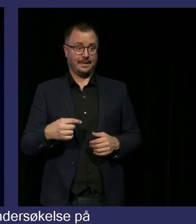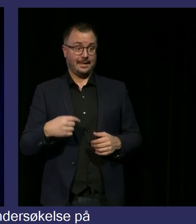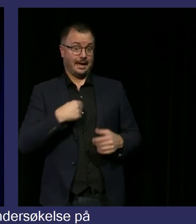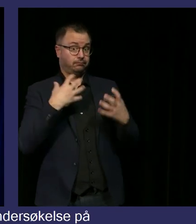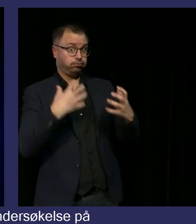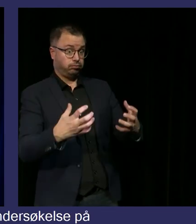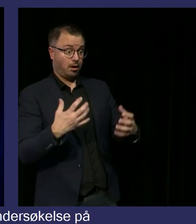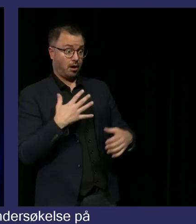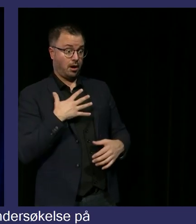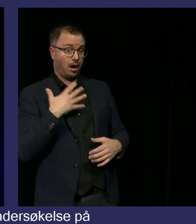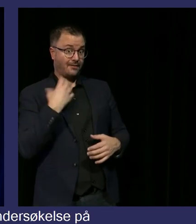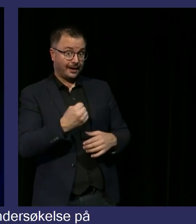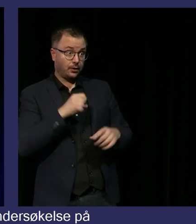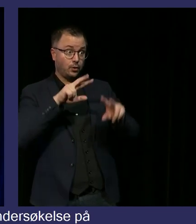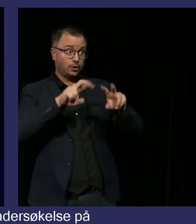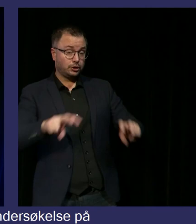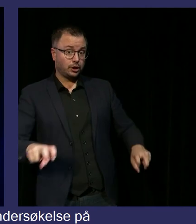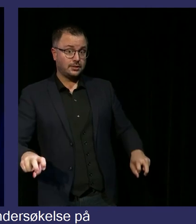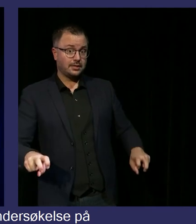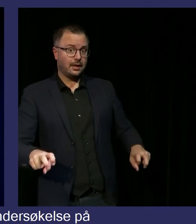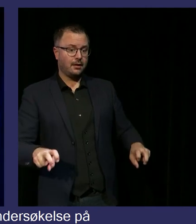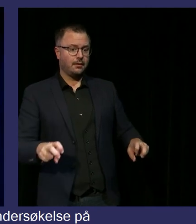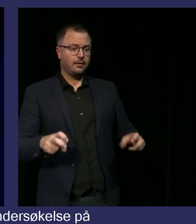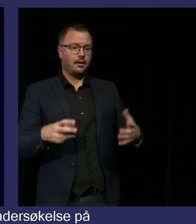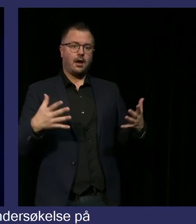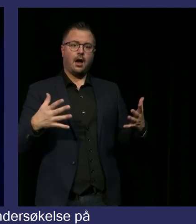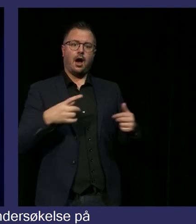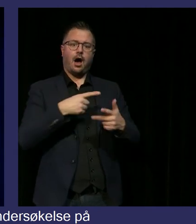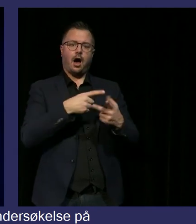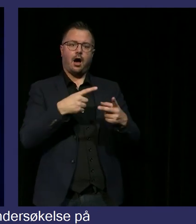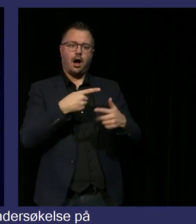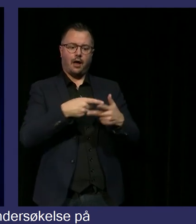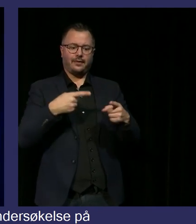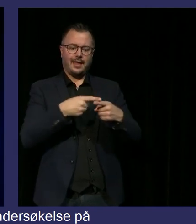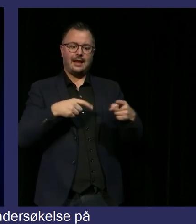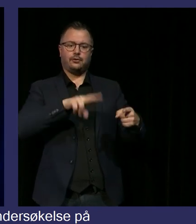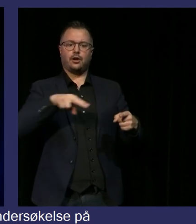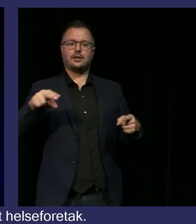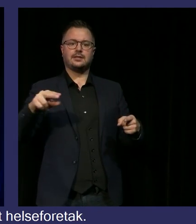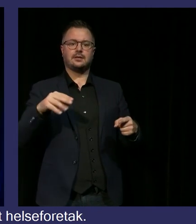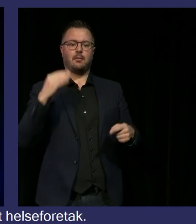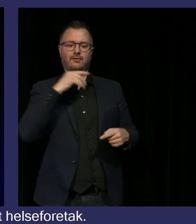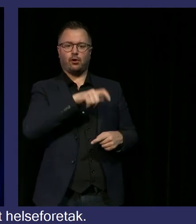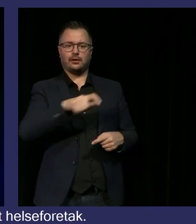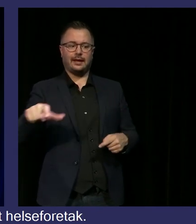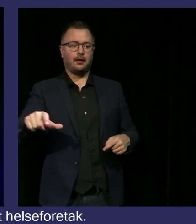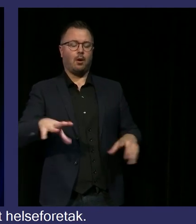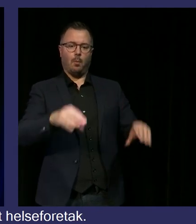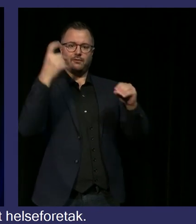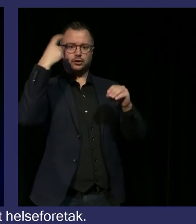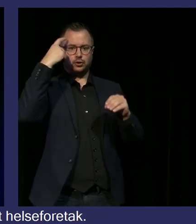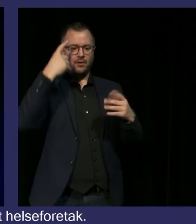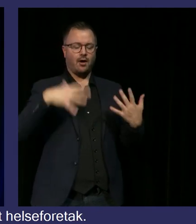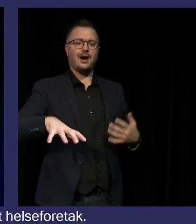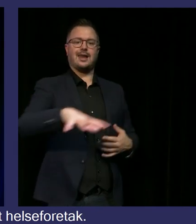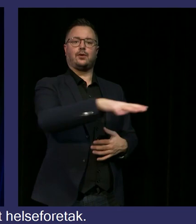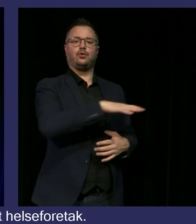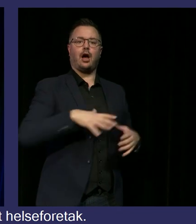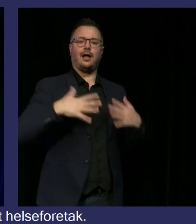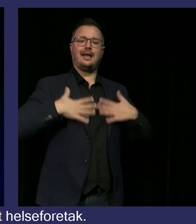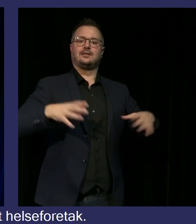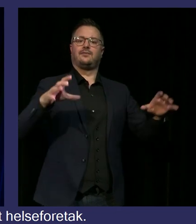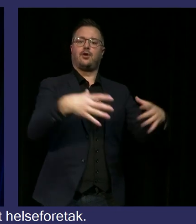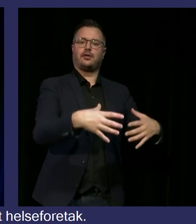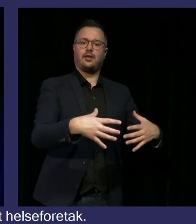noen undersøkelser av det. Hvor stor andel av Norges befolkning forstår hva et regionalt helseforetak og